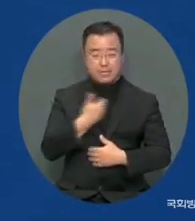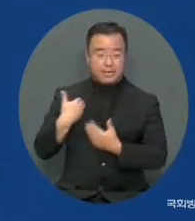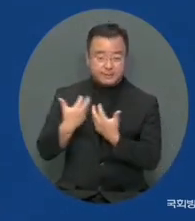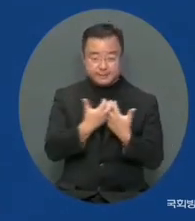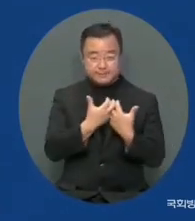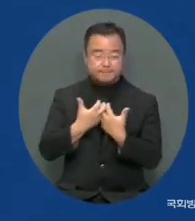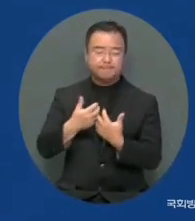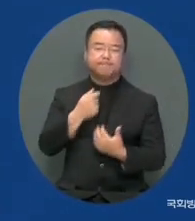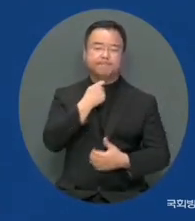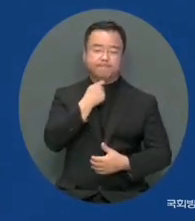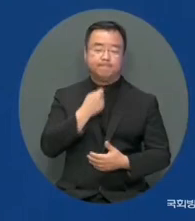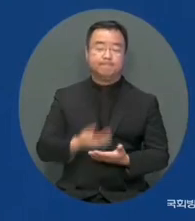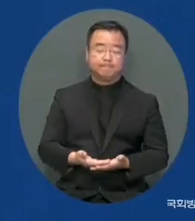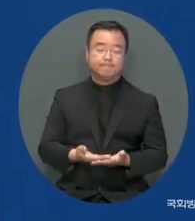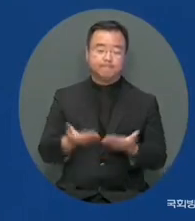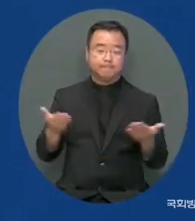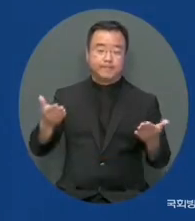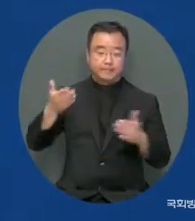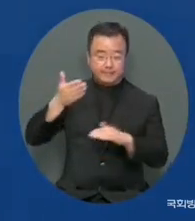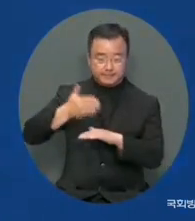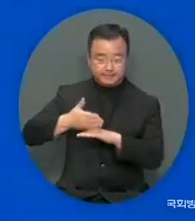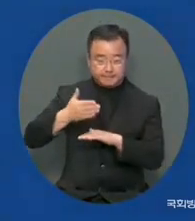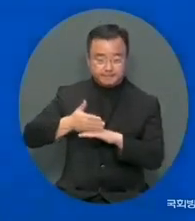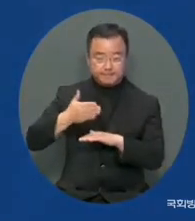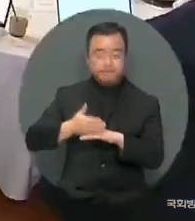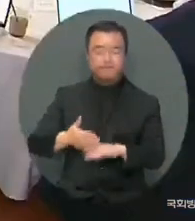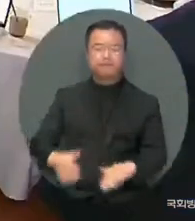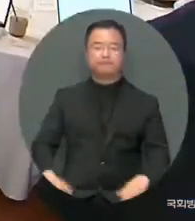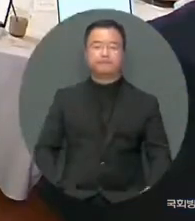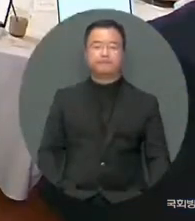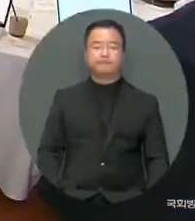기원합니다. 감사합니다.